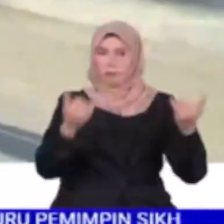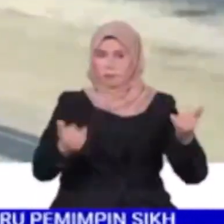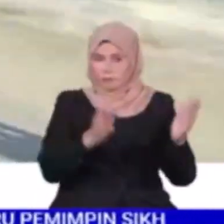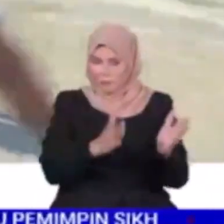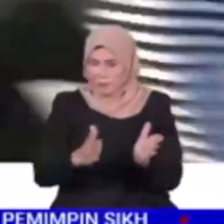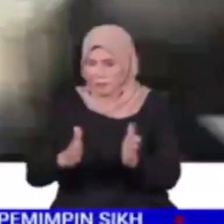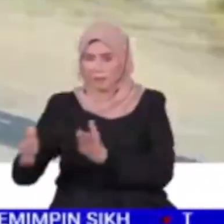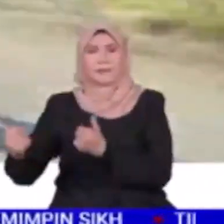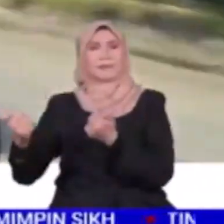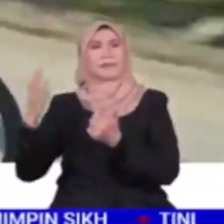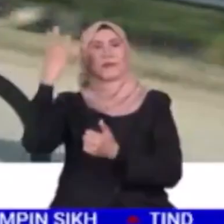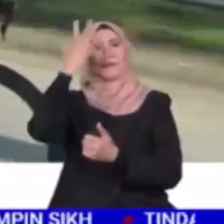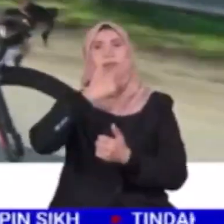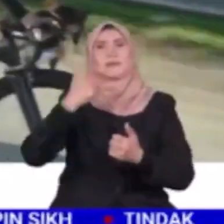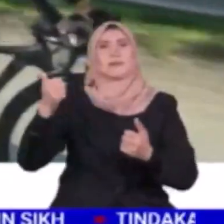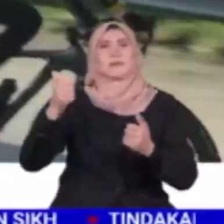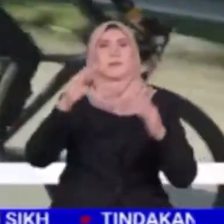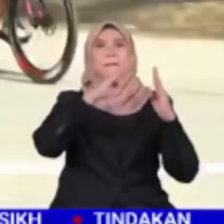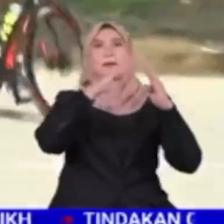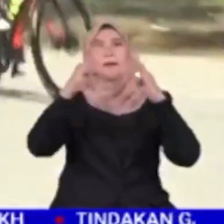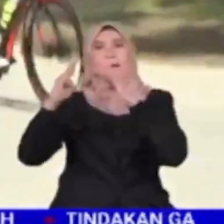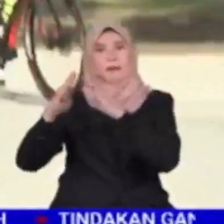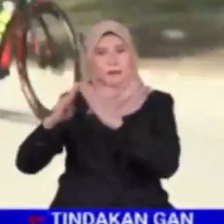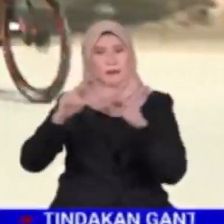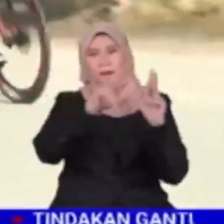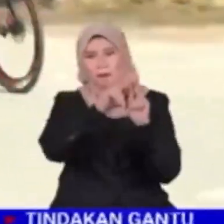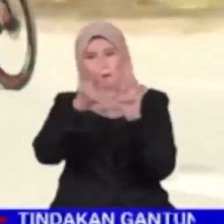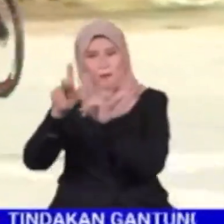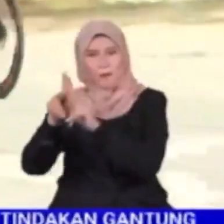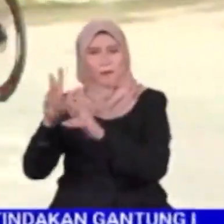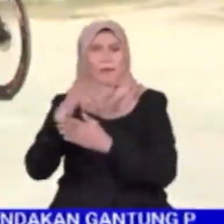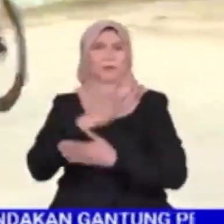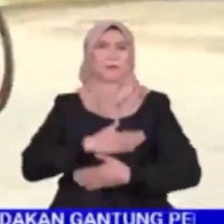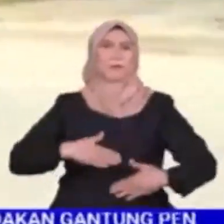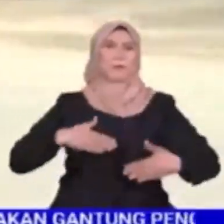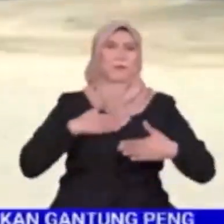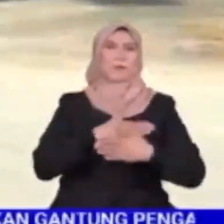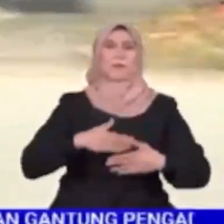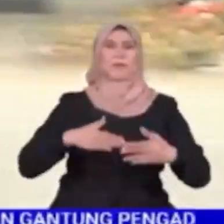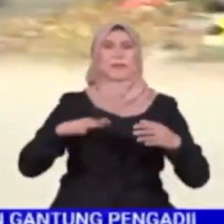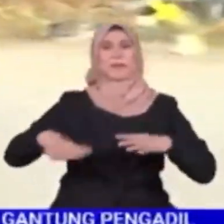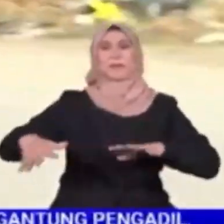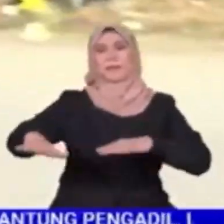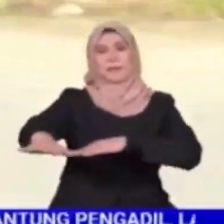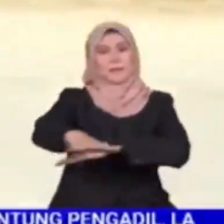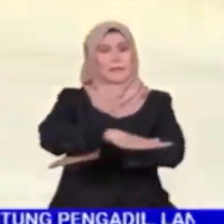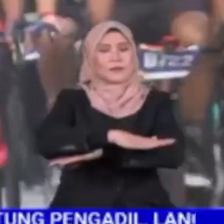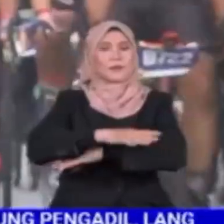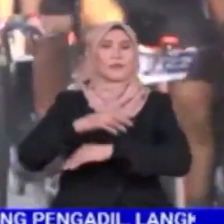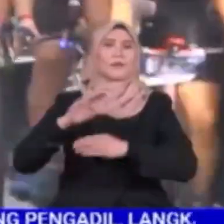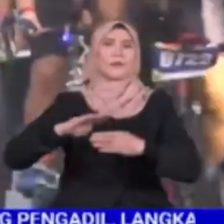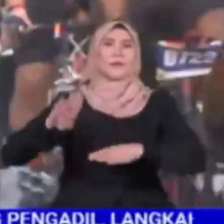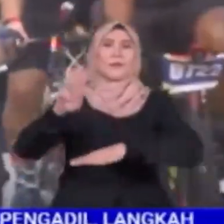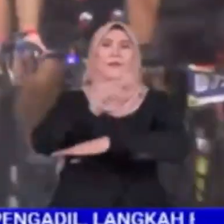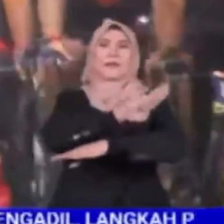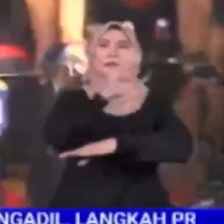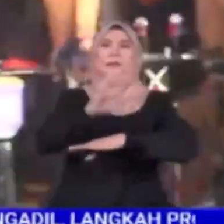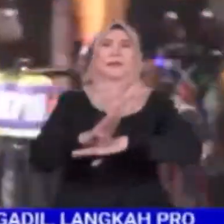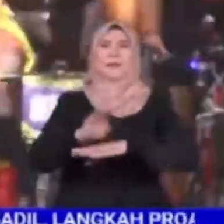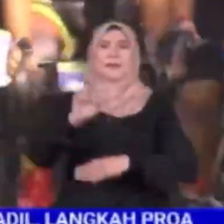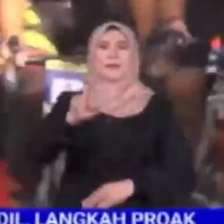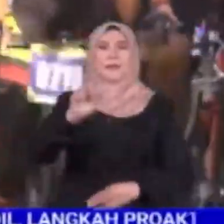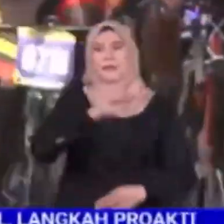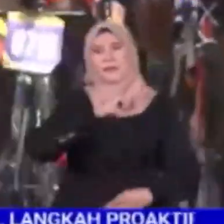yang tersusun keindahan suasana Bandar dan desa serta menikmati kawasan rekreasi Taman Bandar Bukit Raja